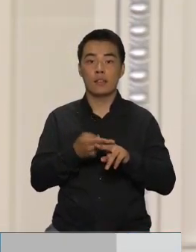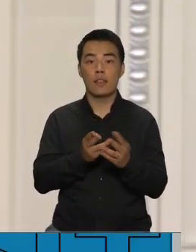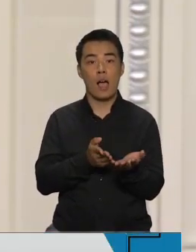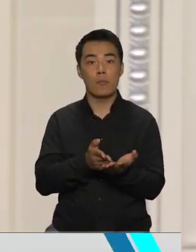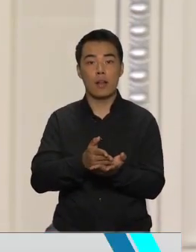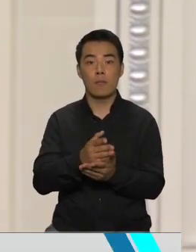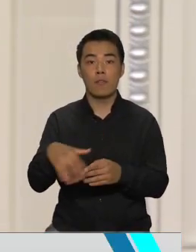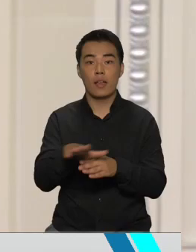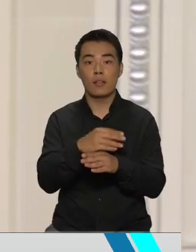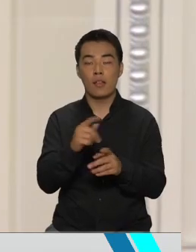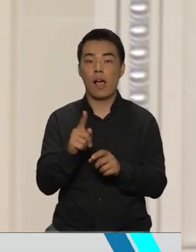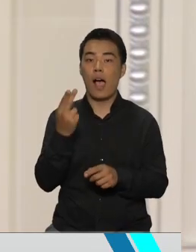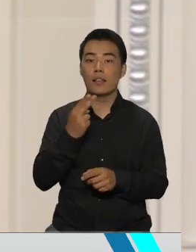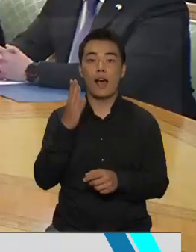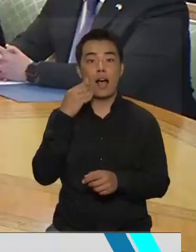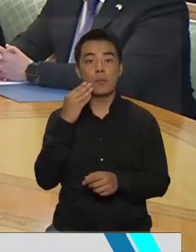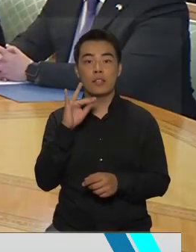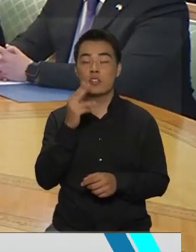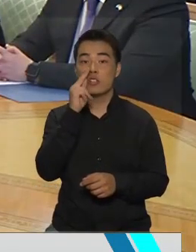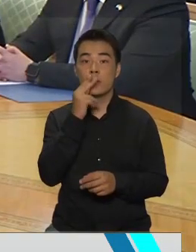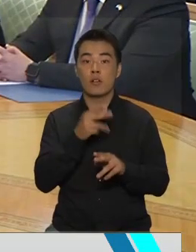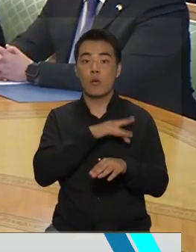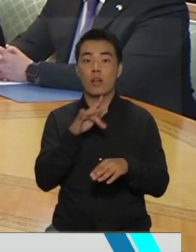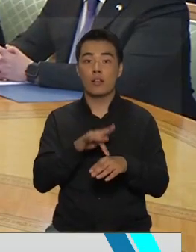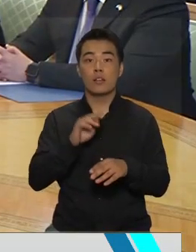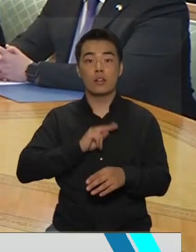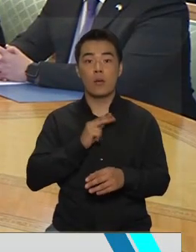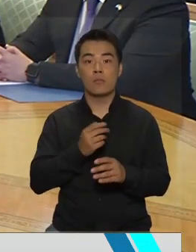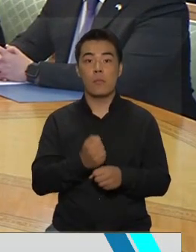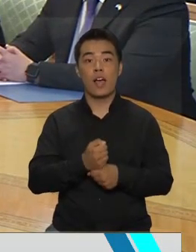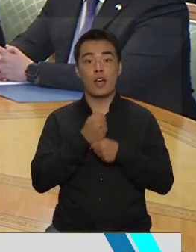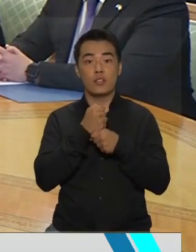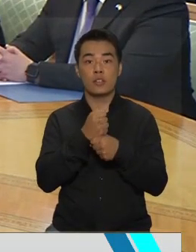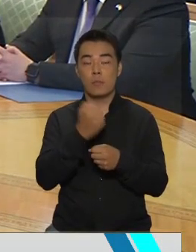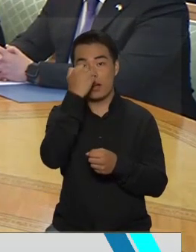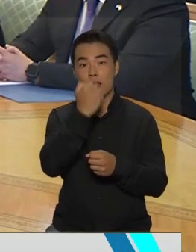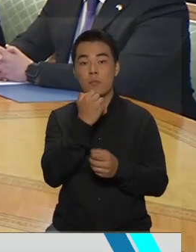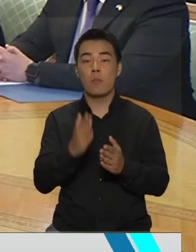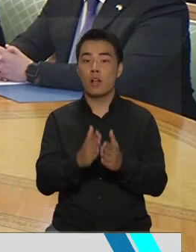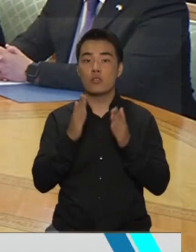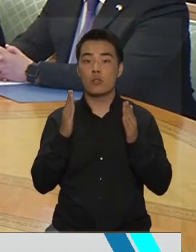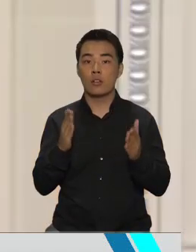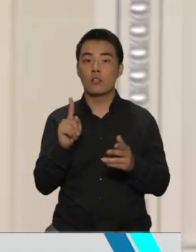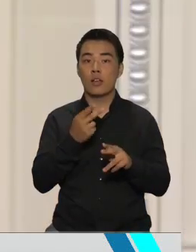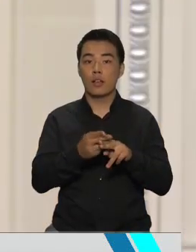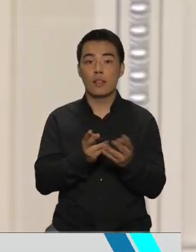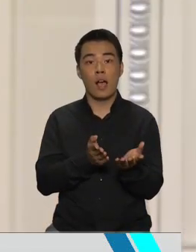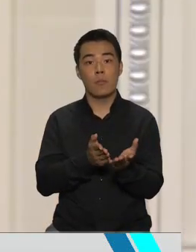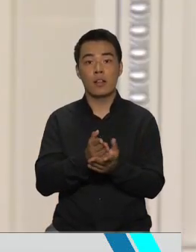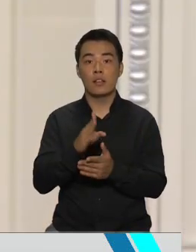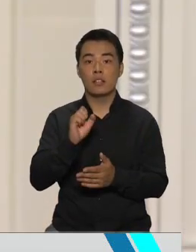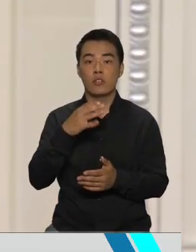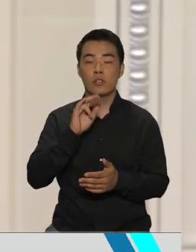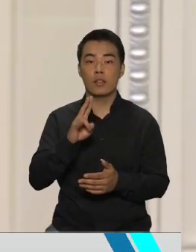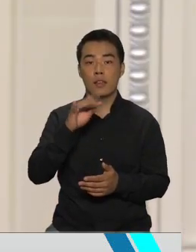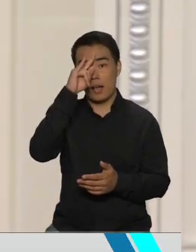өнімдерінің жәрмеңкесін Астана, Алматы және Шымкент қалаларында өткізуге қолдау көрсеткеніңіз үшін алғыс айтам. Бұл шараларды Тәжікстан мен